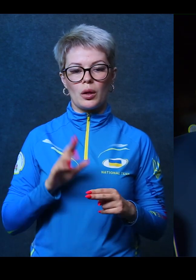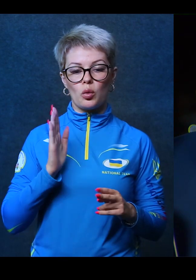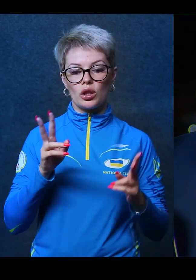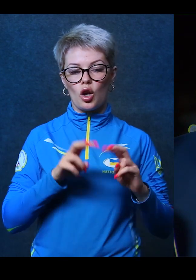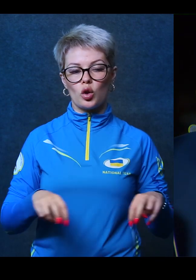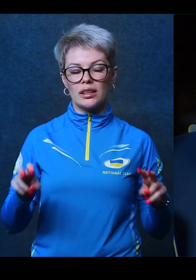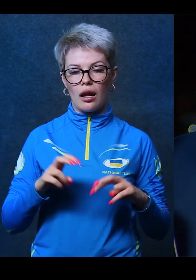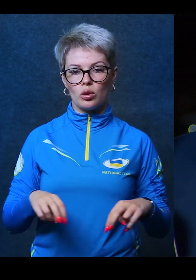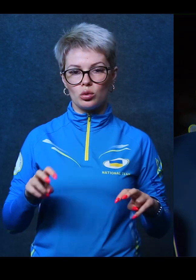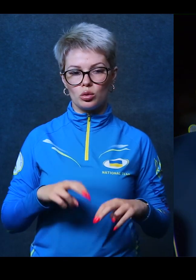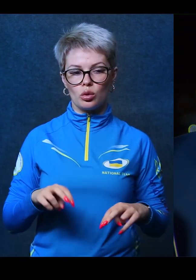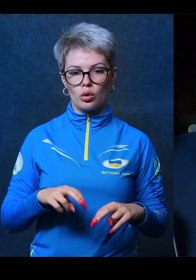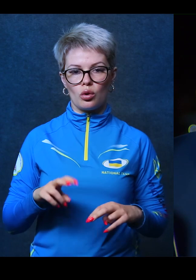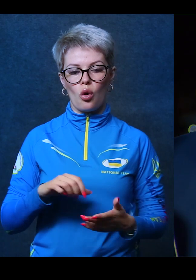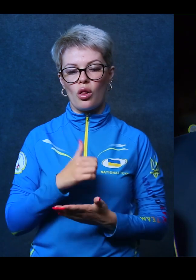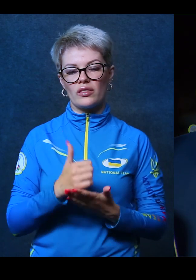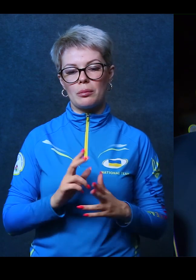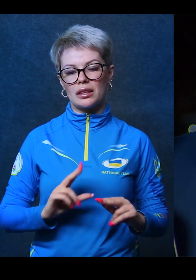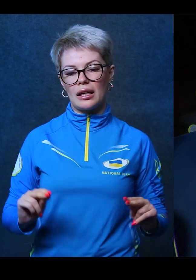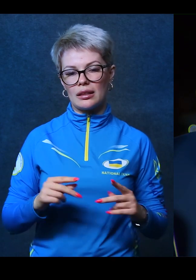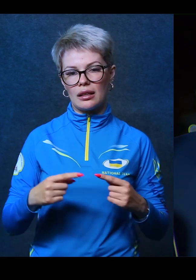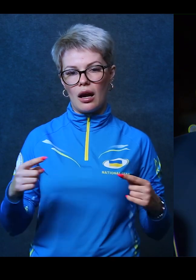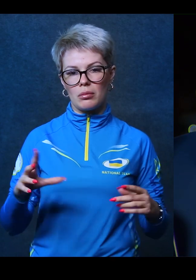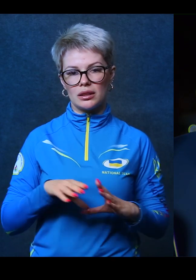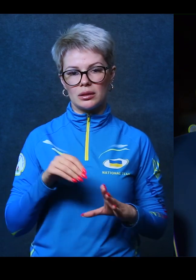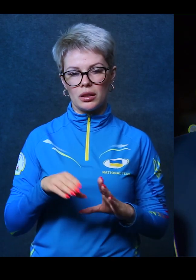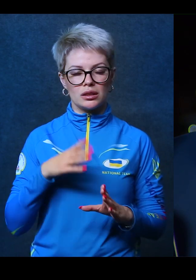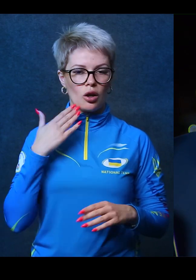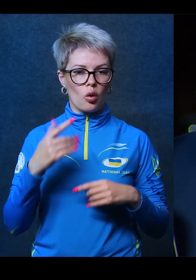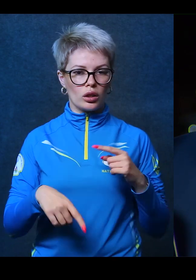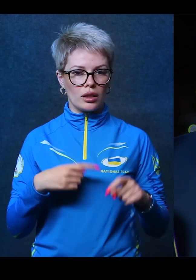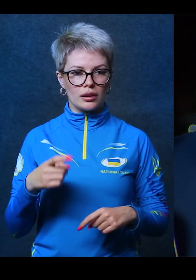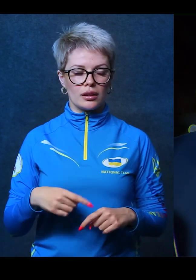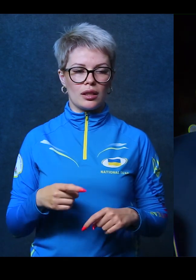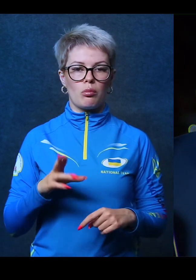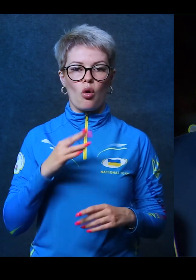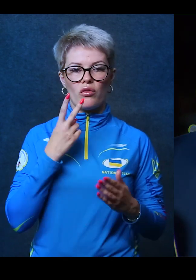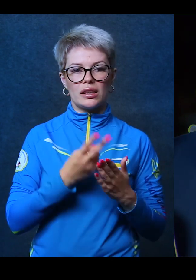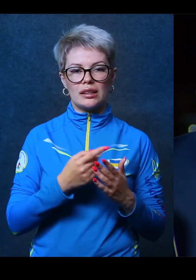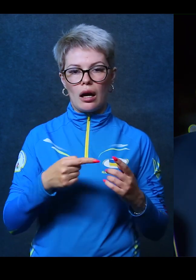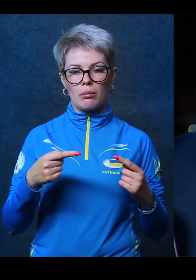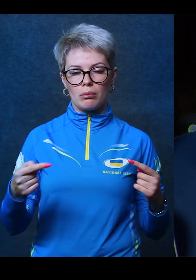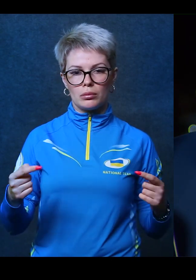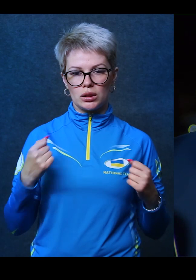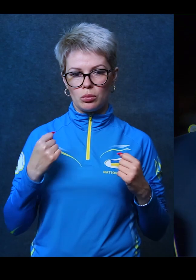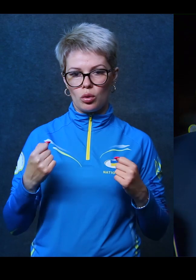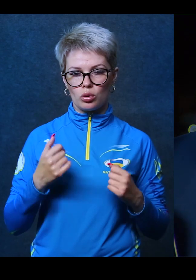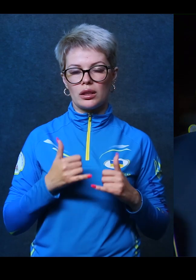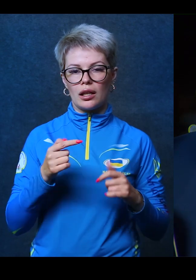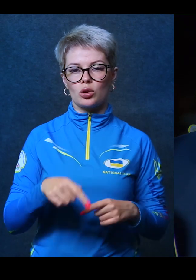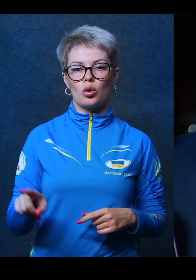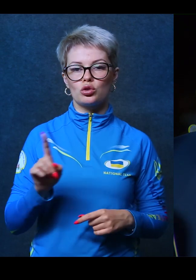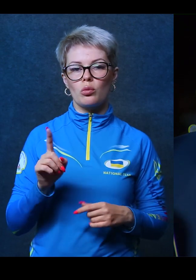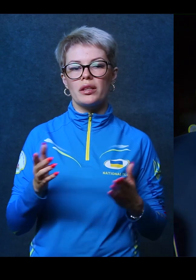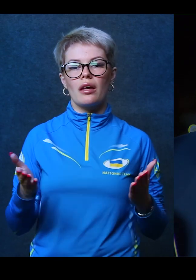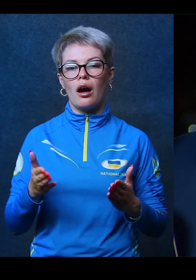розглянуто головними тренерами збірної команди України з легкої атлетики по видам для того, щоб